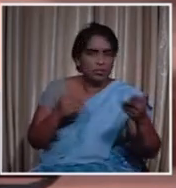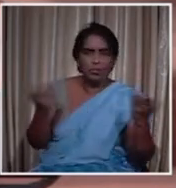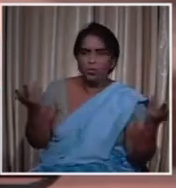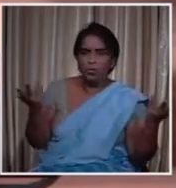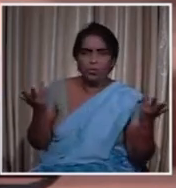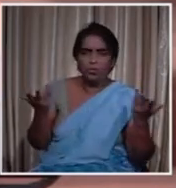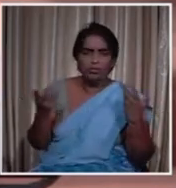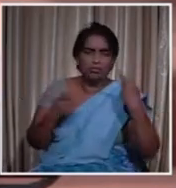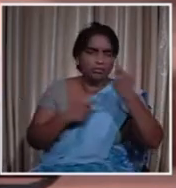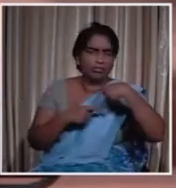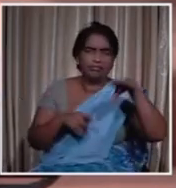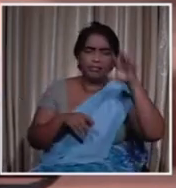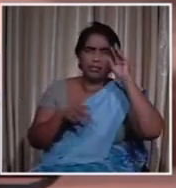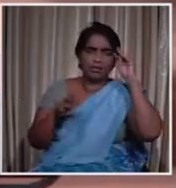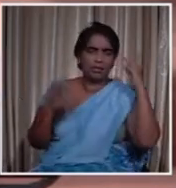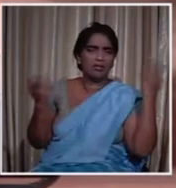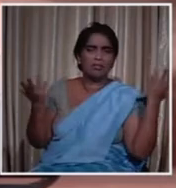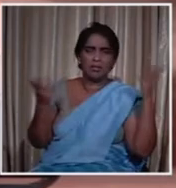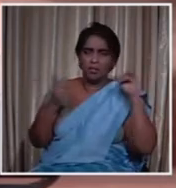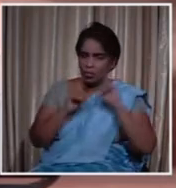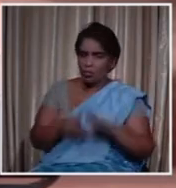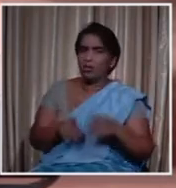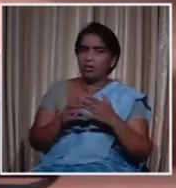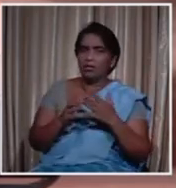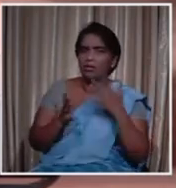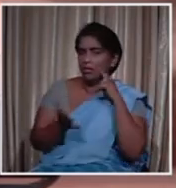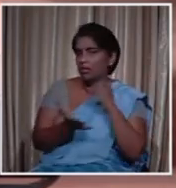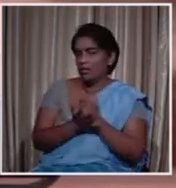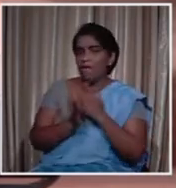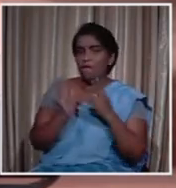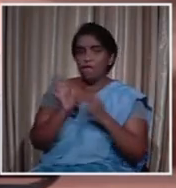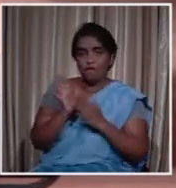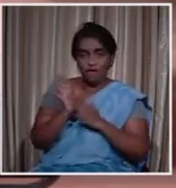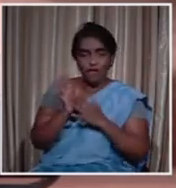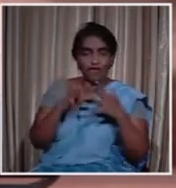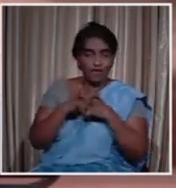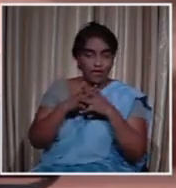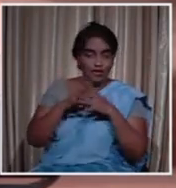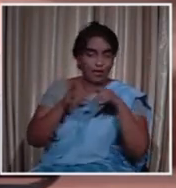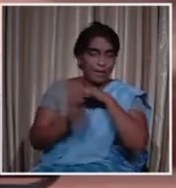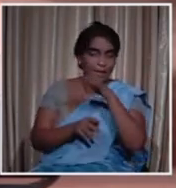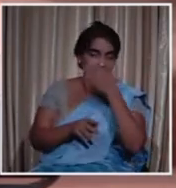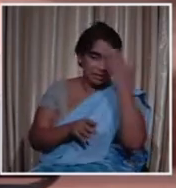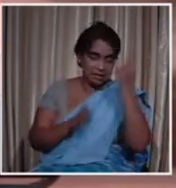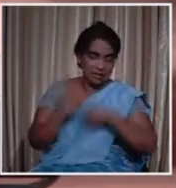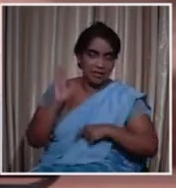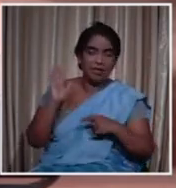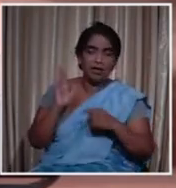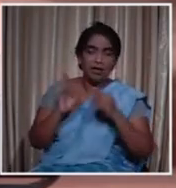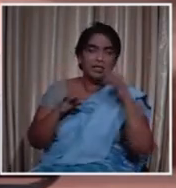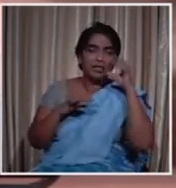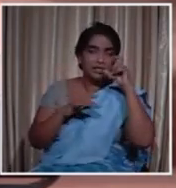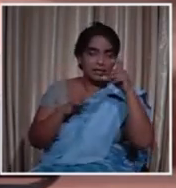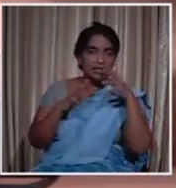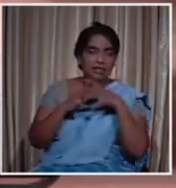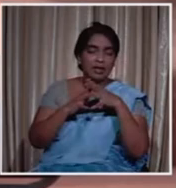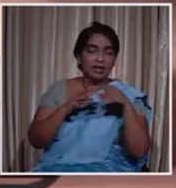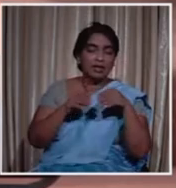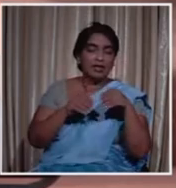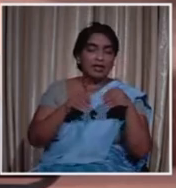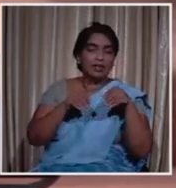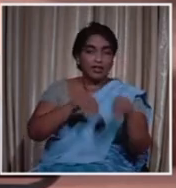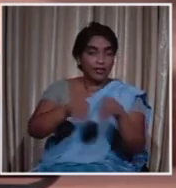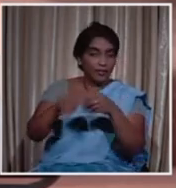ஆனால் இவ்வாறுதான் விஸ்வமடு பிரதேசத்திலும் ஒரே ஒரு விவசாயிகள் கூட்டுறவு சங்கத்தினுடைய அந்த எரிபொருள் நிலையத்திலே அவர்கள்